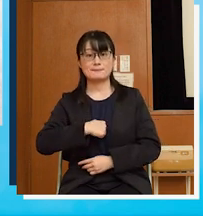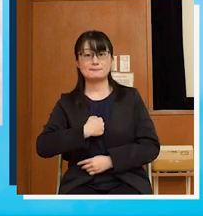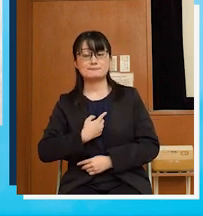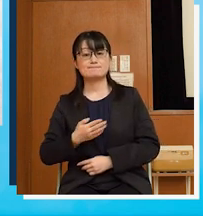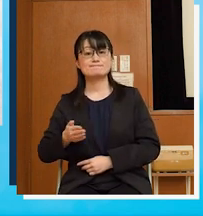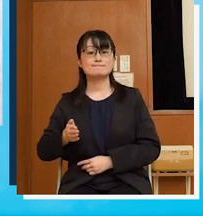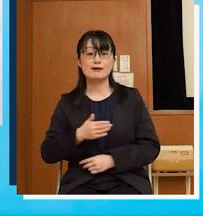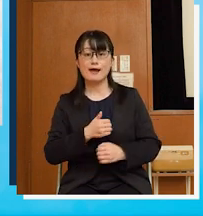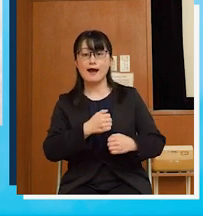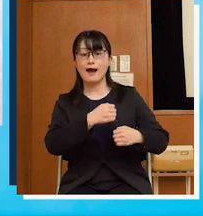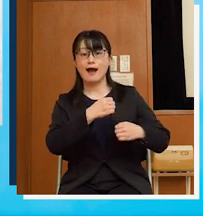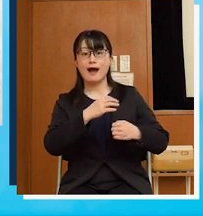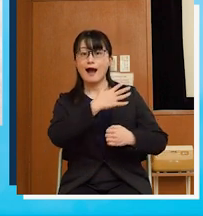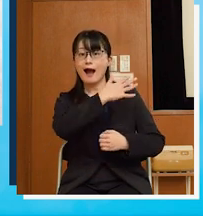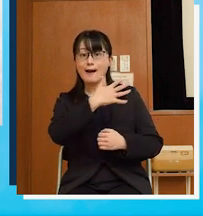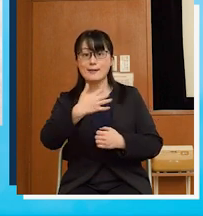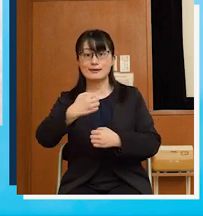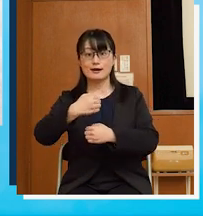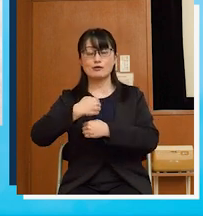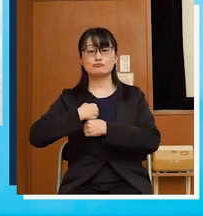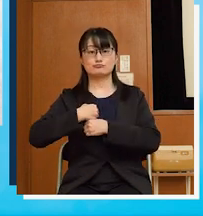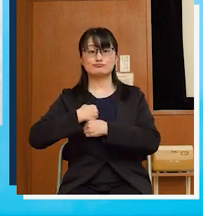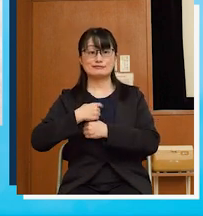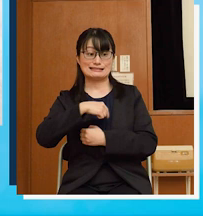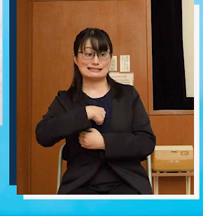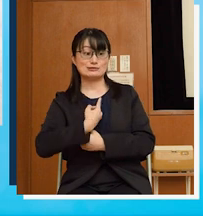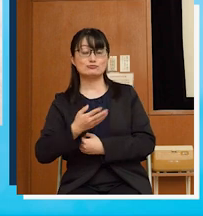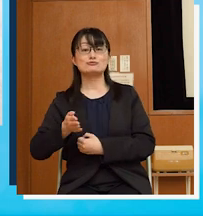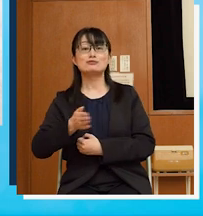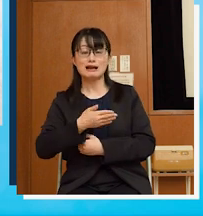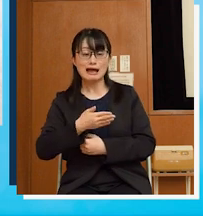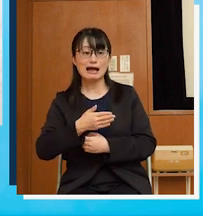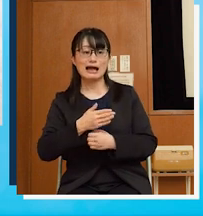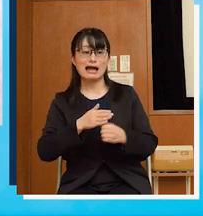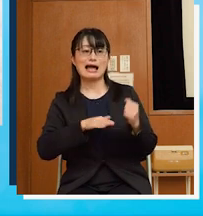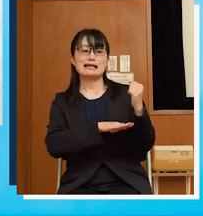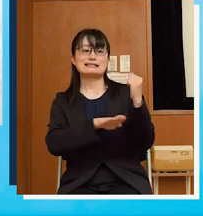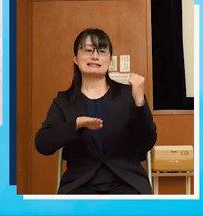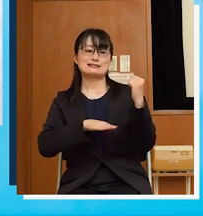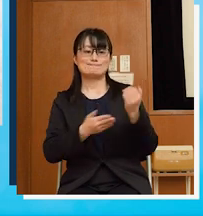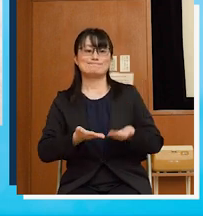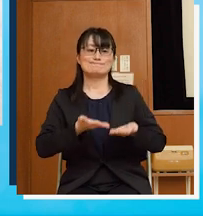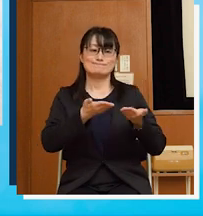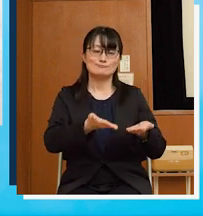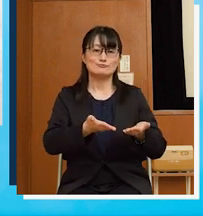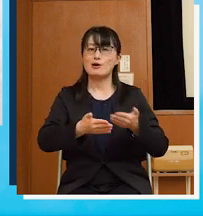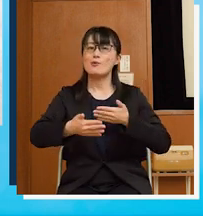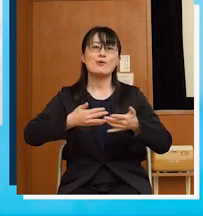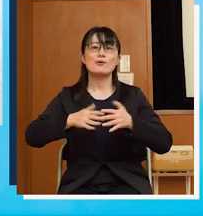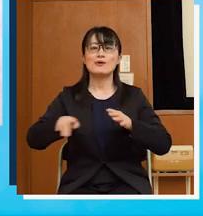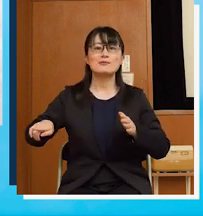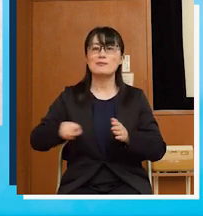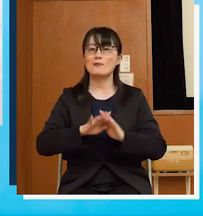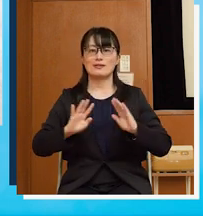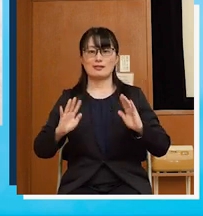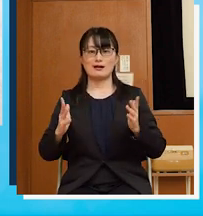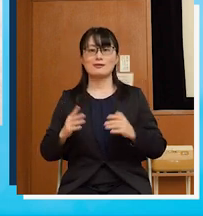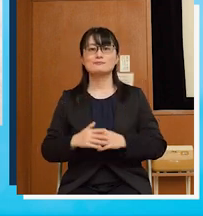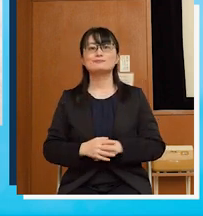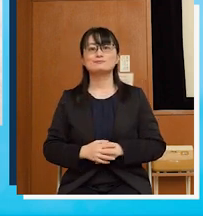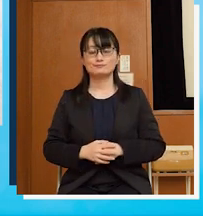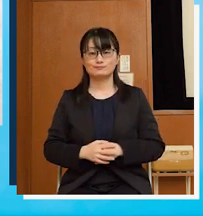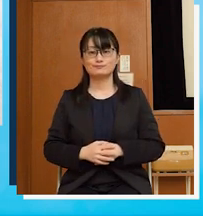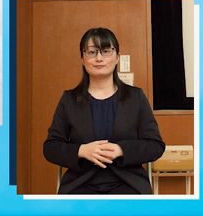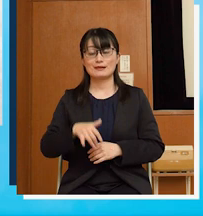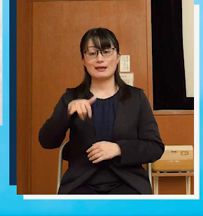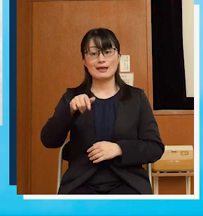アメリカ軍に基地を提供したことはなかったわけですで今回のノコの新基地はどう